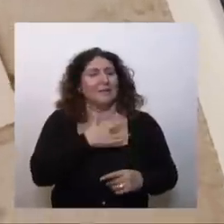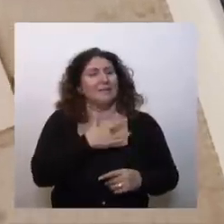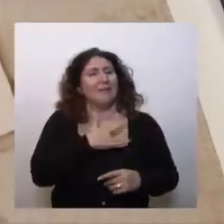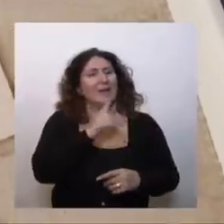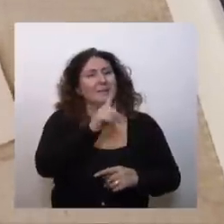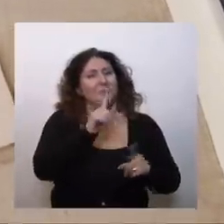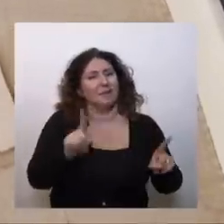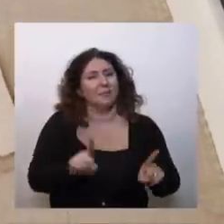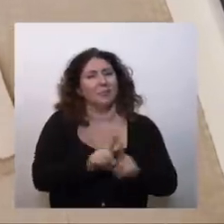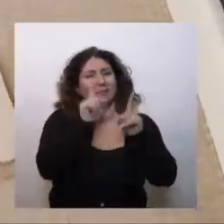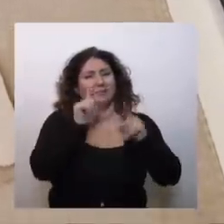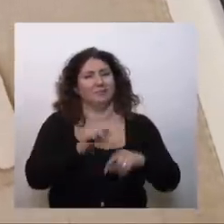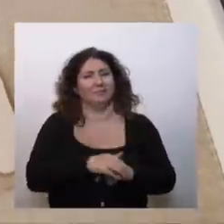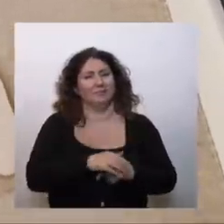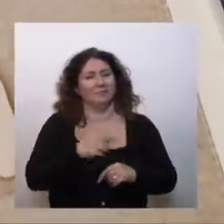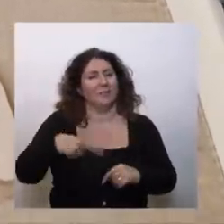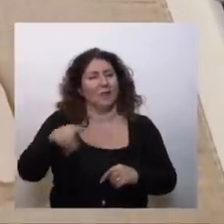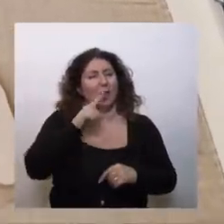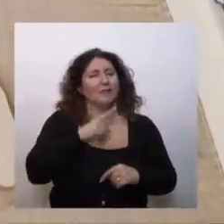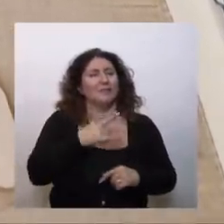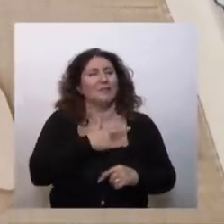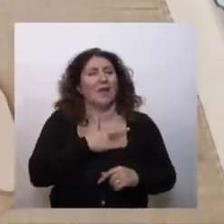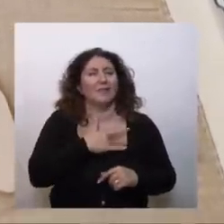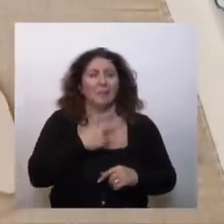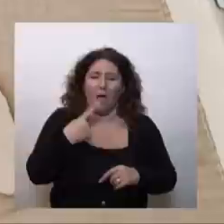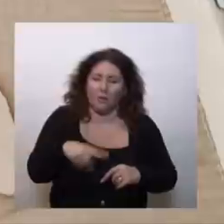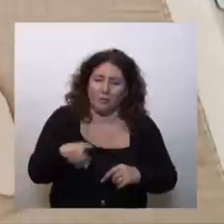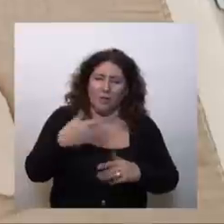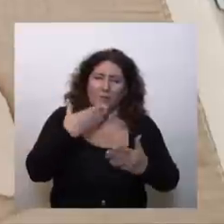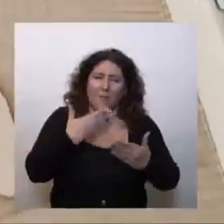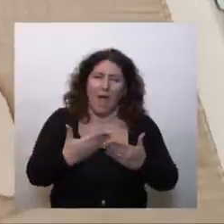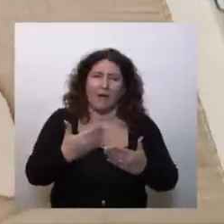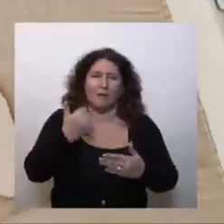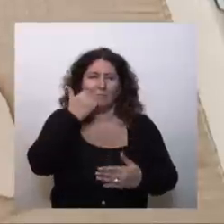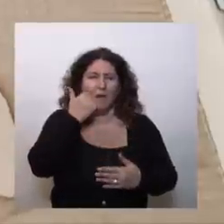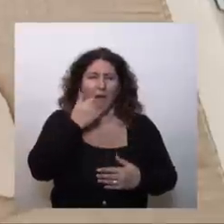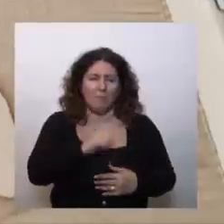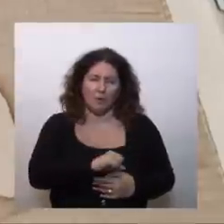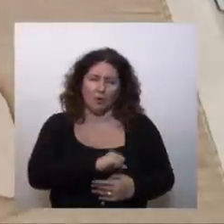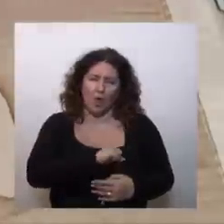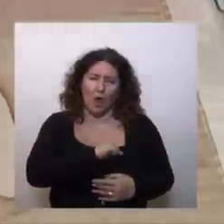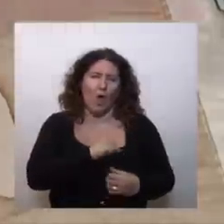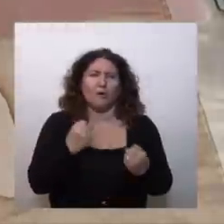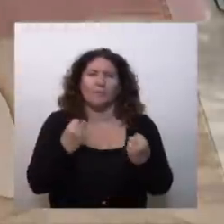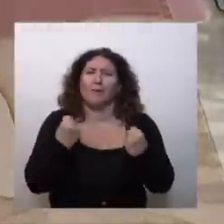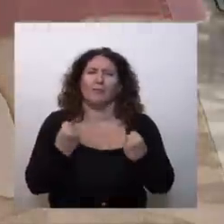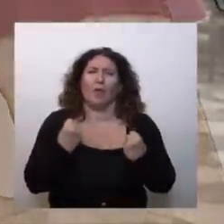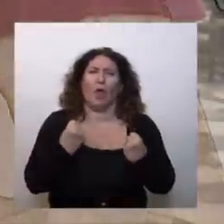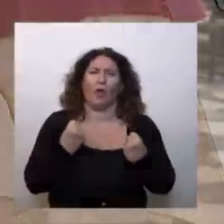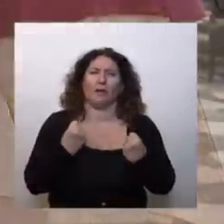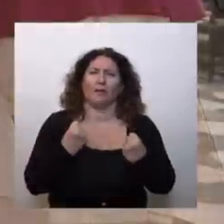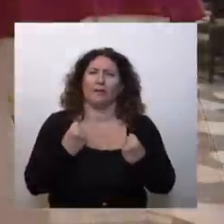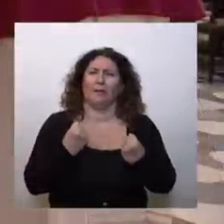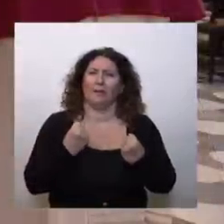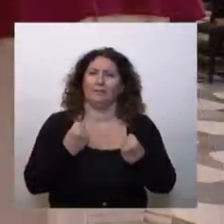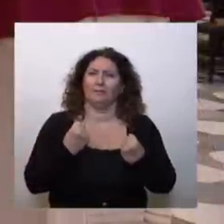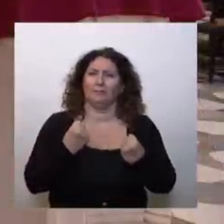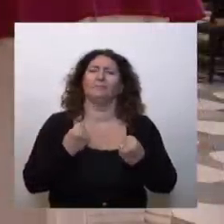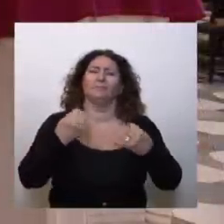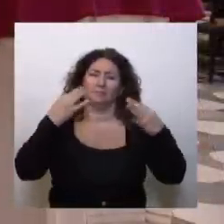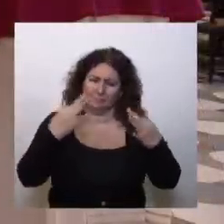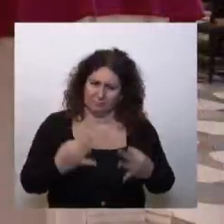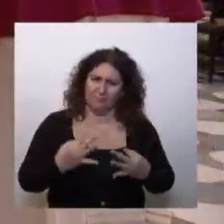sentimenti del cuore di madre addolorata, ma forte, che confermano la certezza della